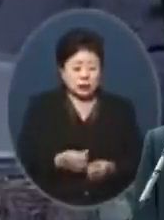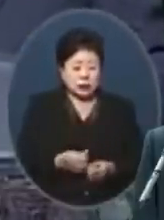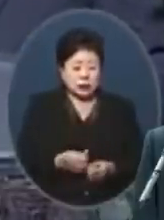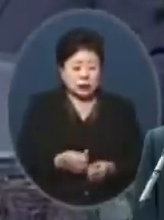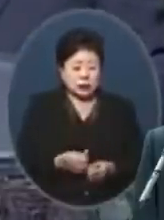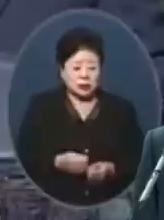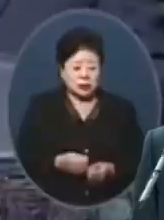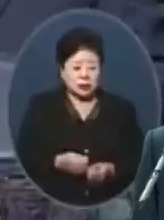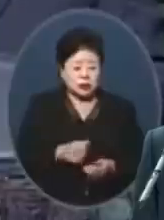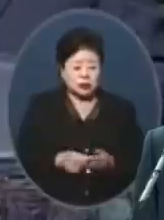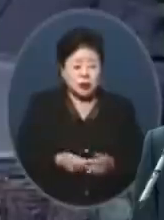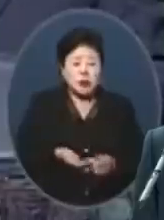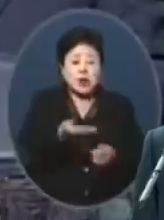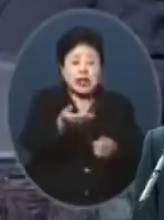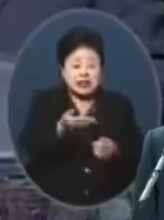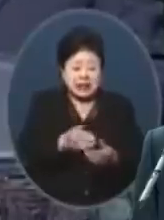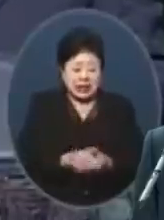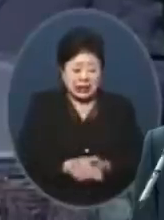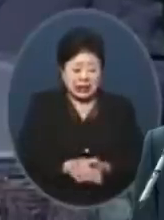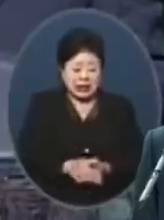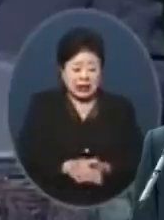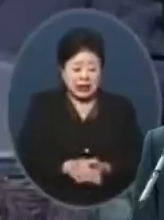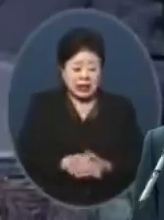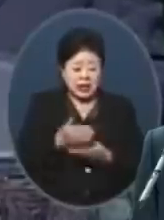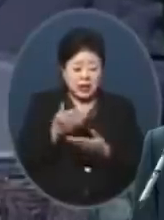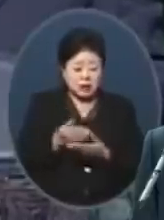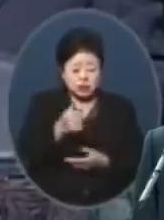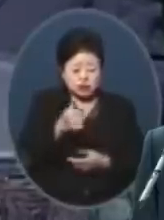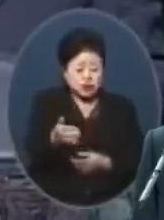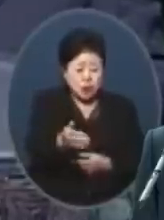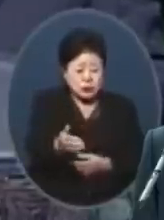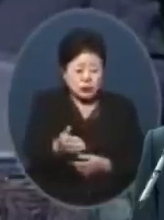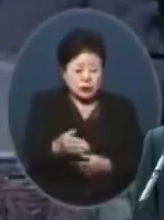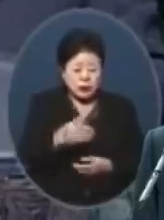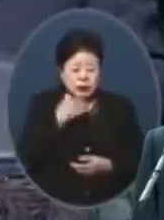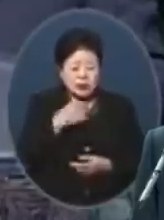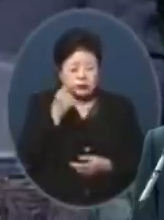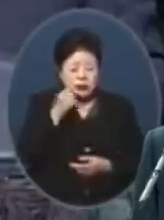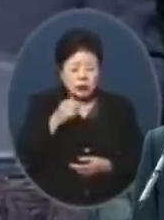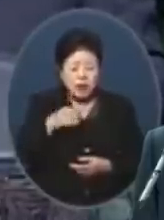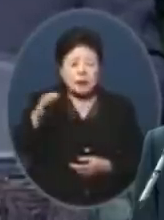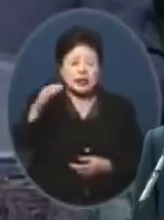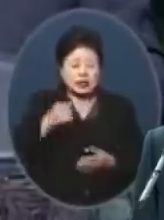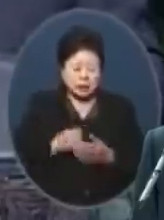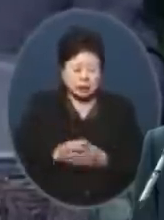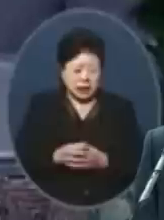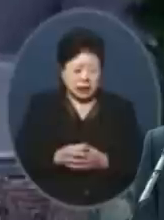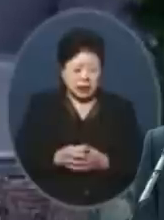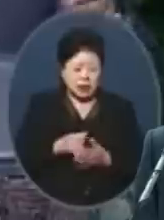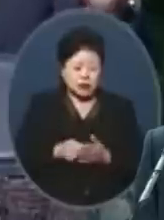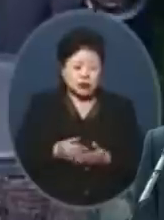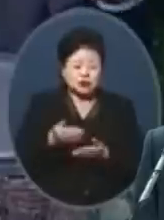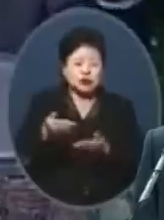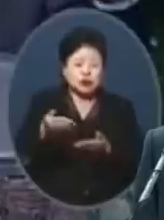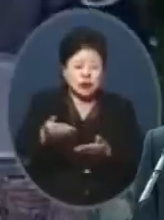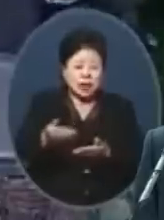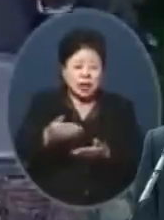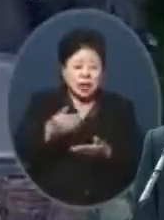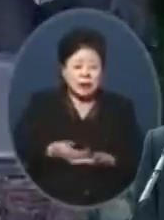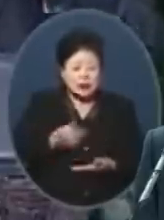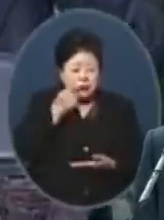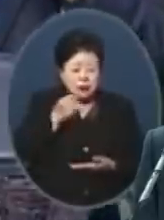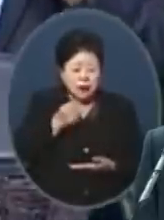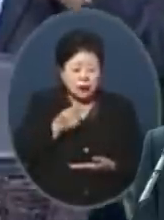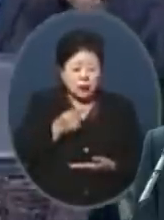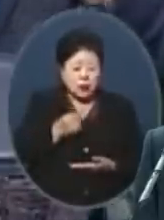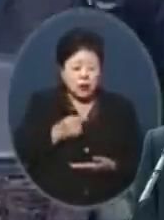소포를 보내면 받는 주인이 없어져서 도로 돌아오는 것입니다. Because all the parcels, people